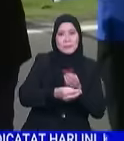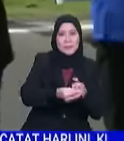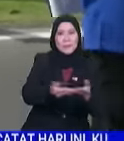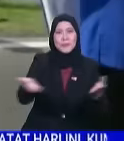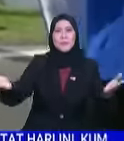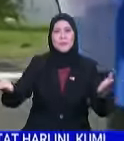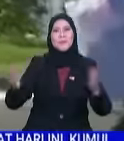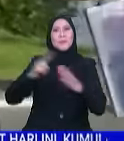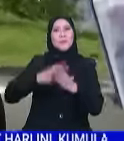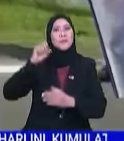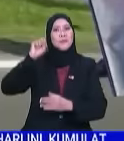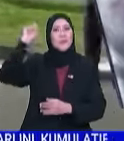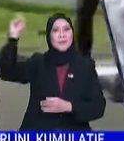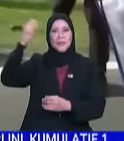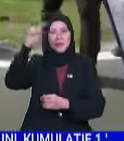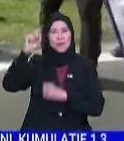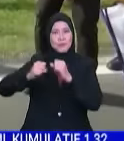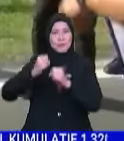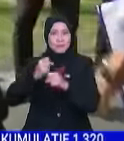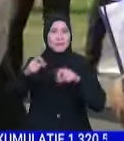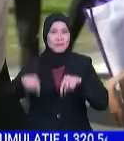bagi sambutan Bulan Kebangsaan tahun ini.